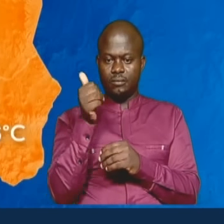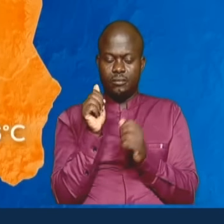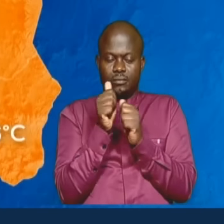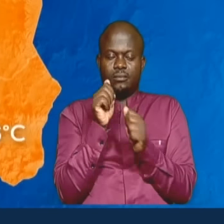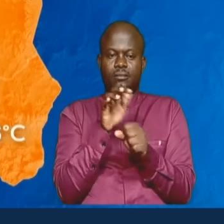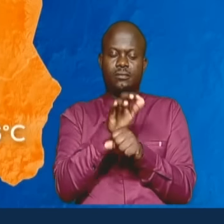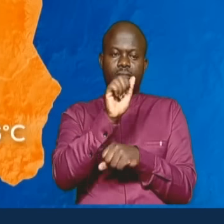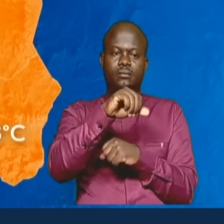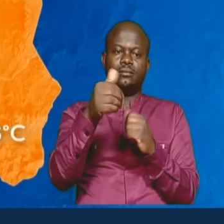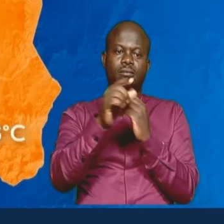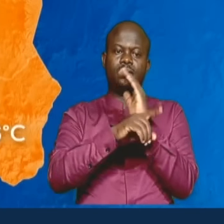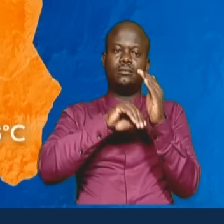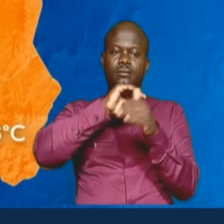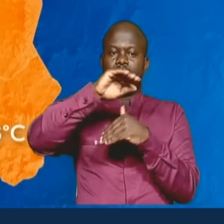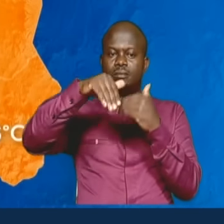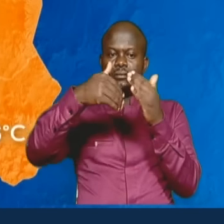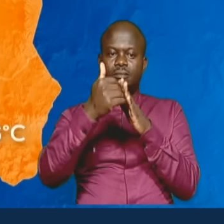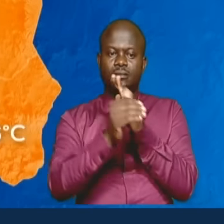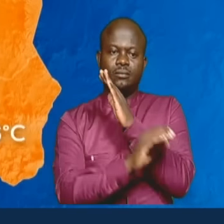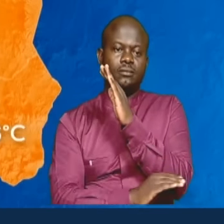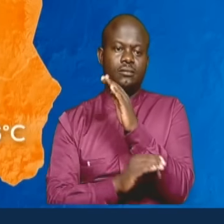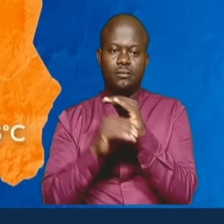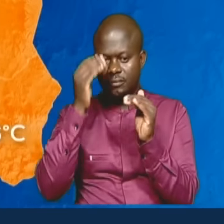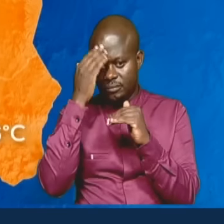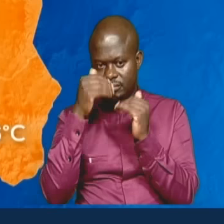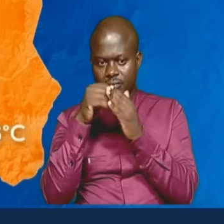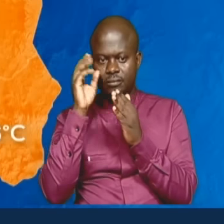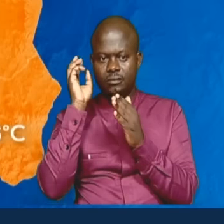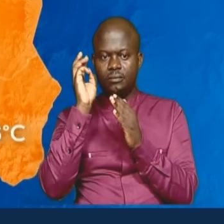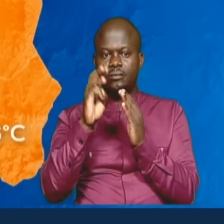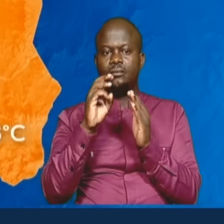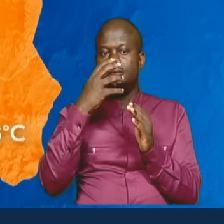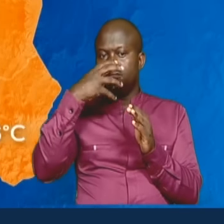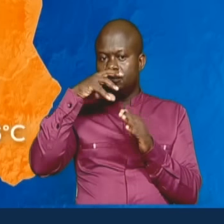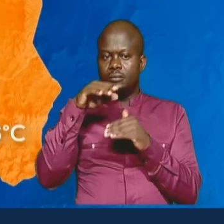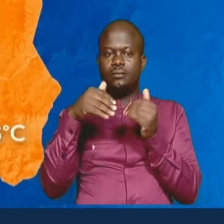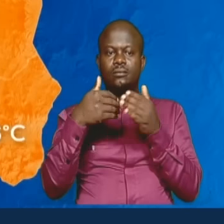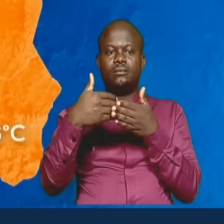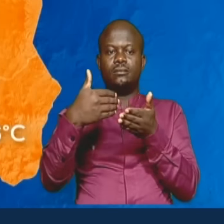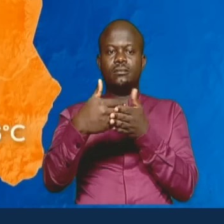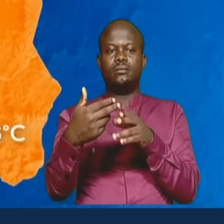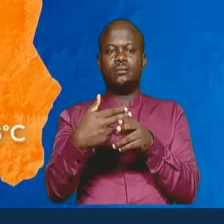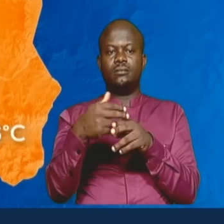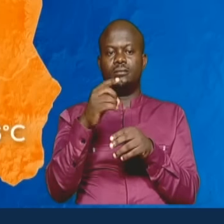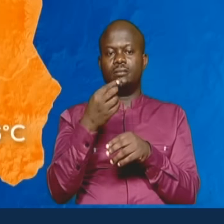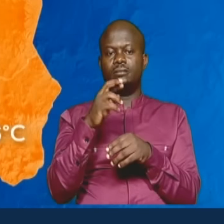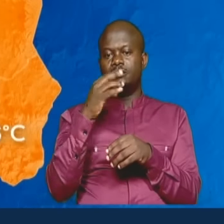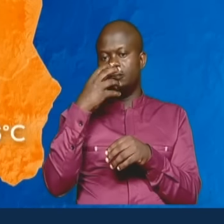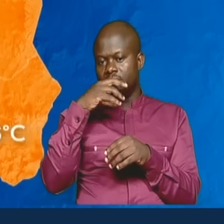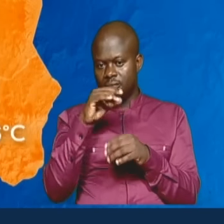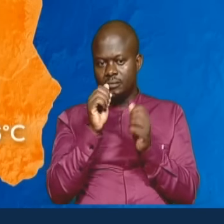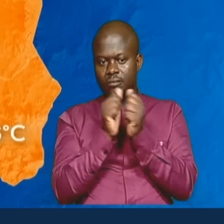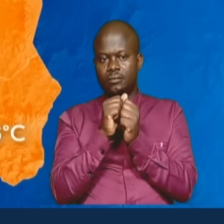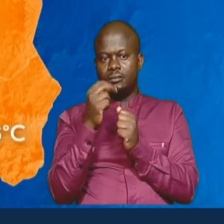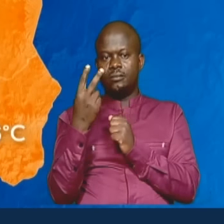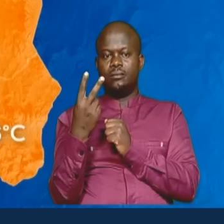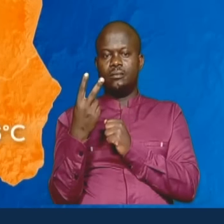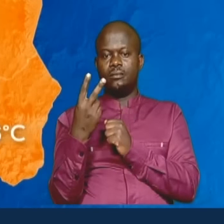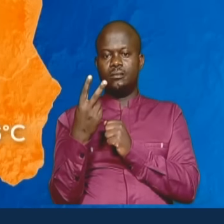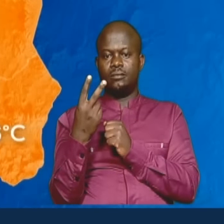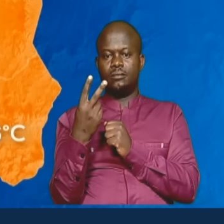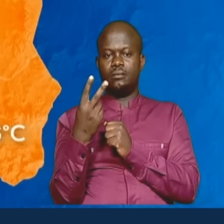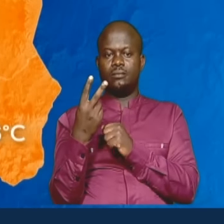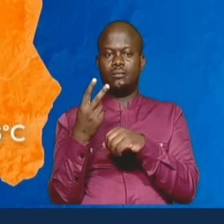kurusha utundi turere twose tw'igihugu, kuko kazagira igipimo cy'ubushyuhe kizagera kuri degre Celsius 12.